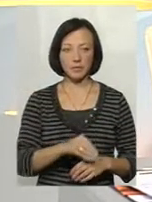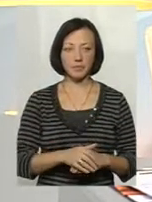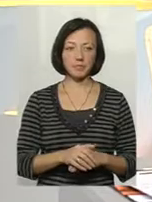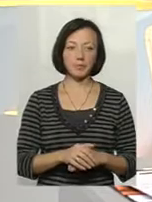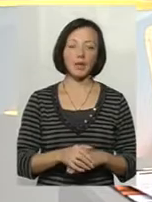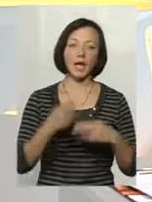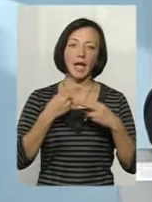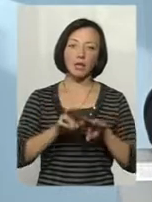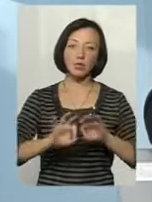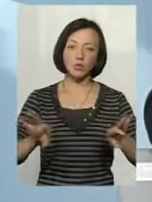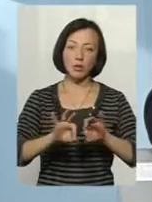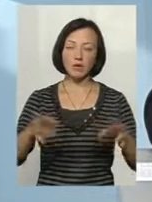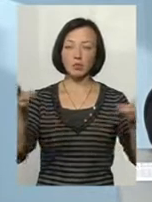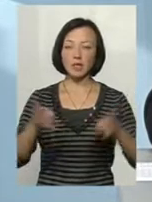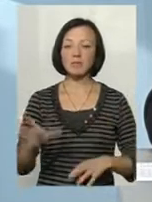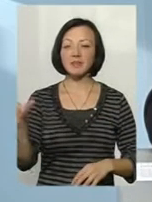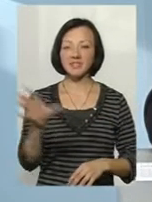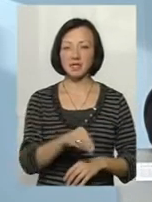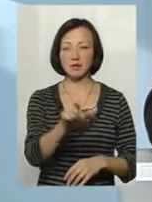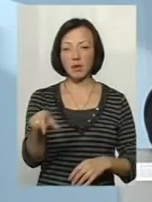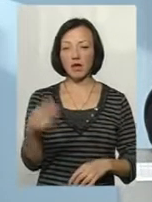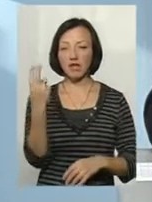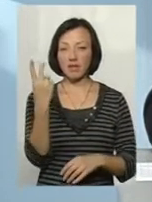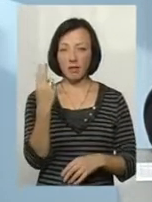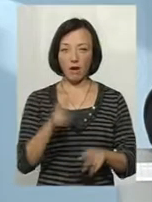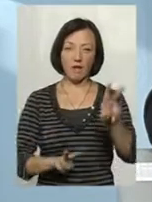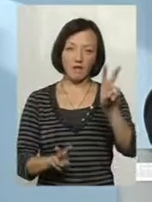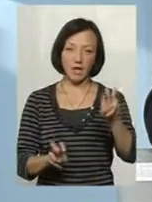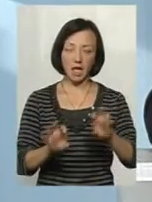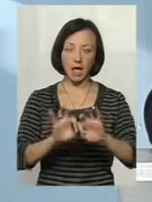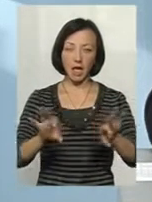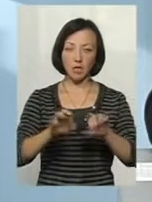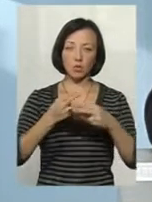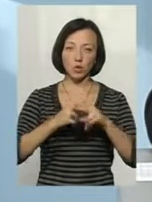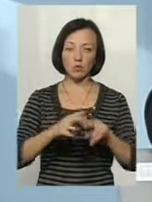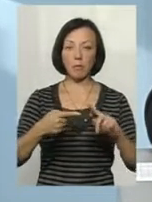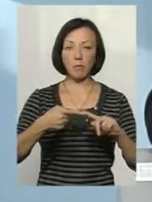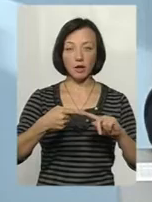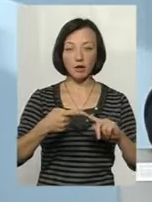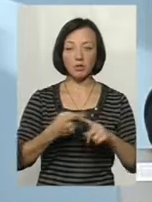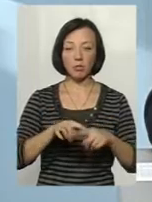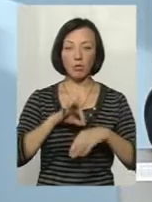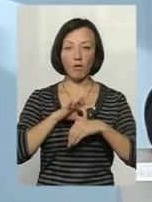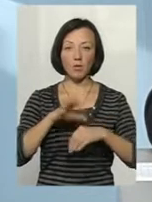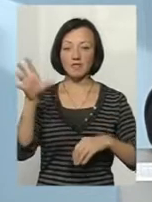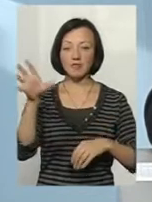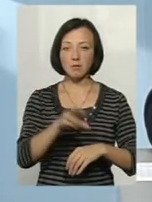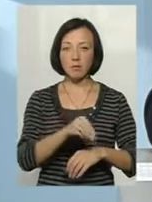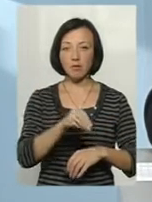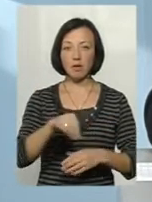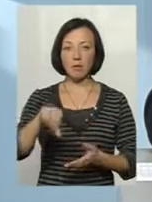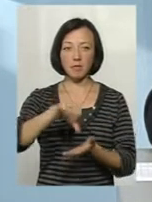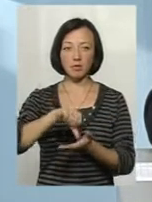Інструктаж потрібен всім. Просто є два види інструктажу. Перший інструктаж проводиться з усіма присутніми членами